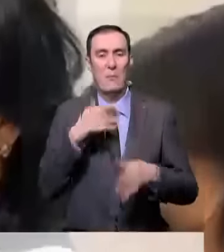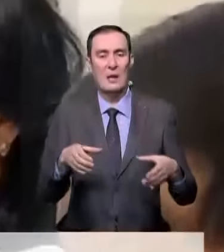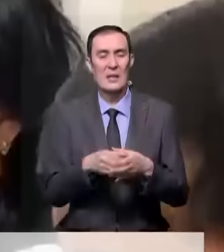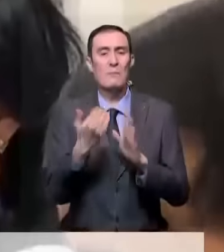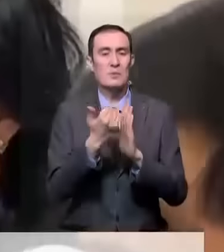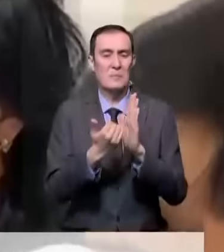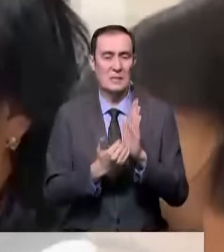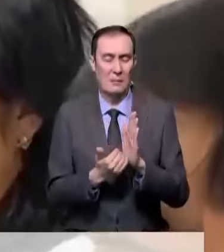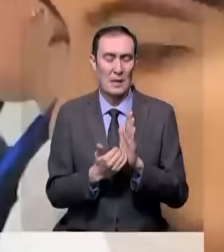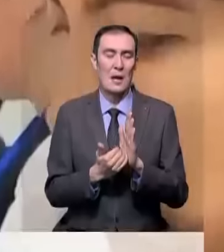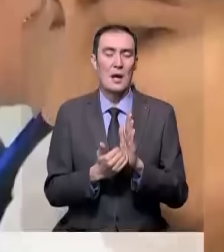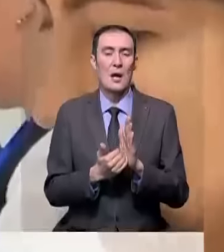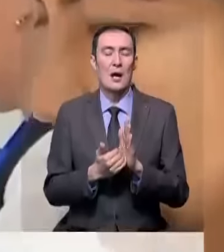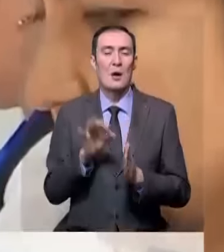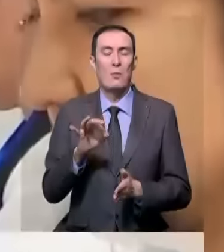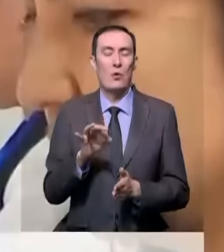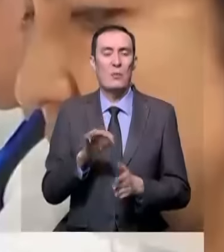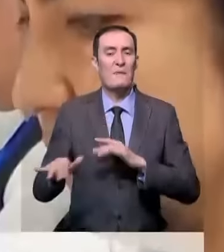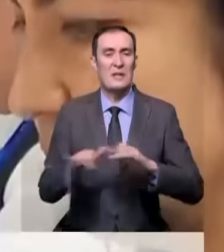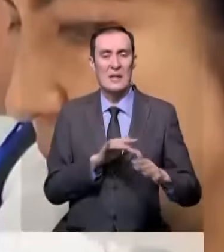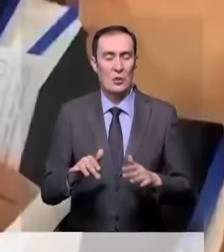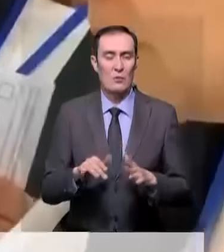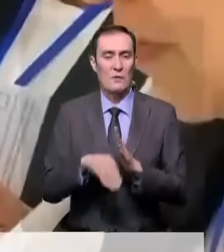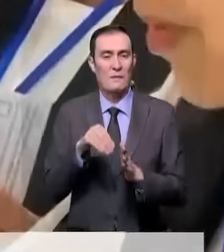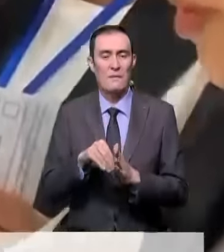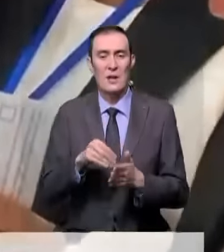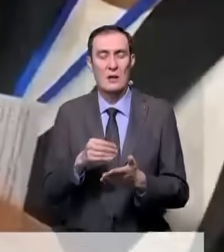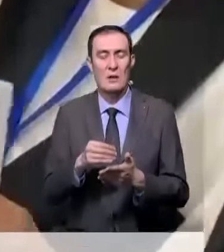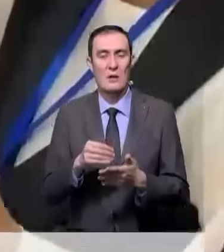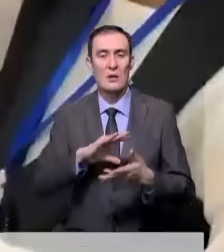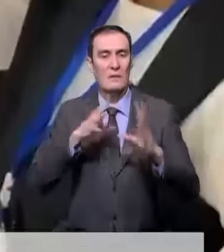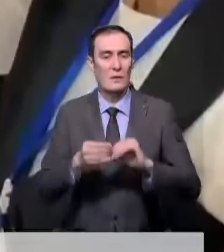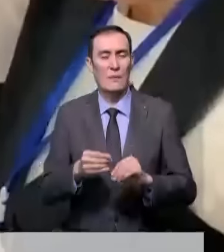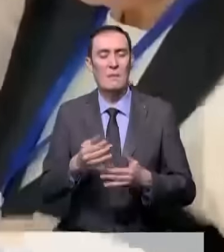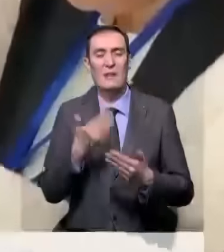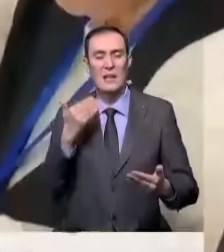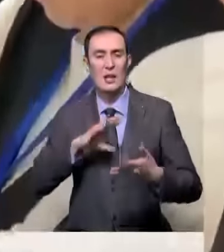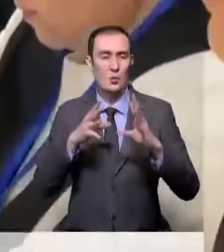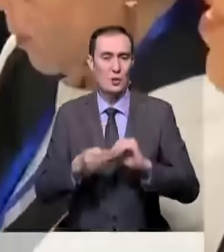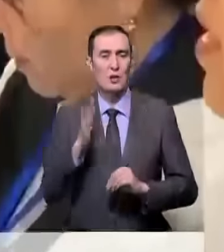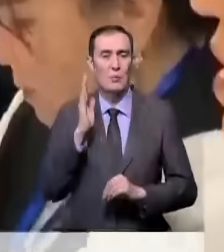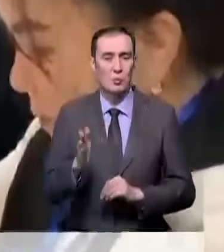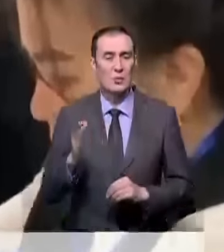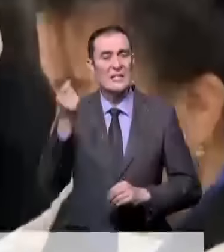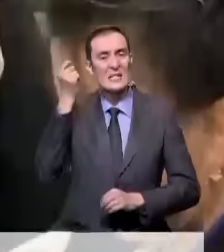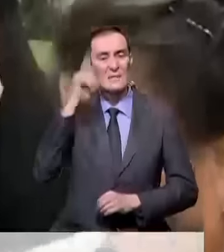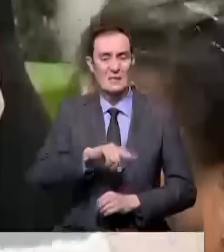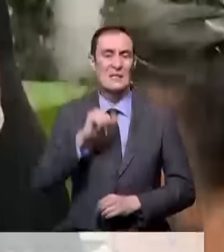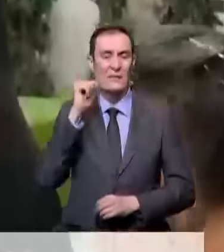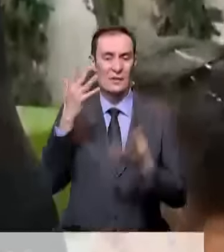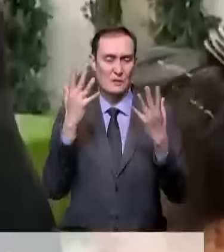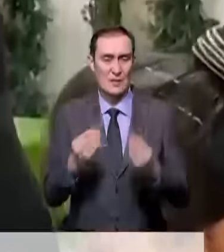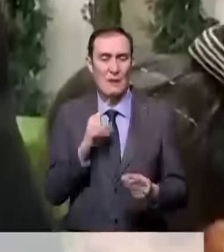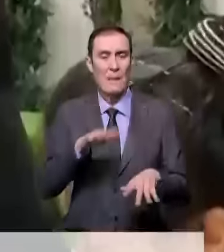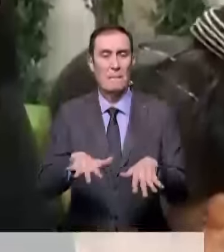по партийным спискам. Отмечу, проведение экзит-полов не предусмотрено. Предварительные результаты голосования станут известны завтра.